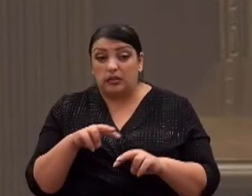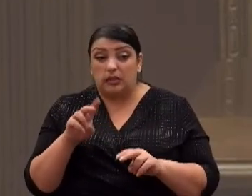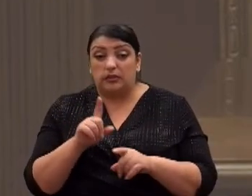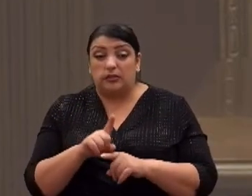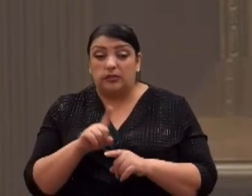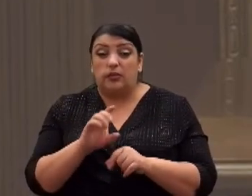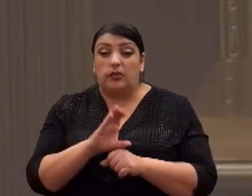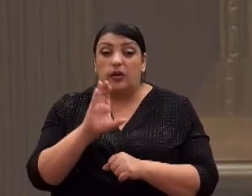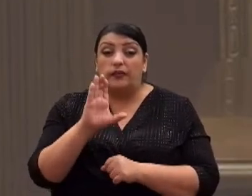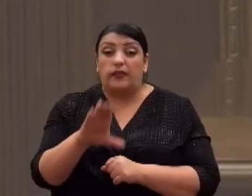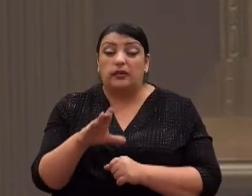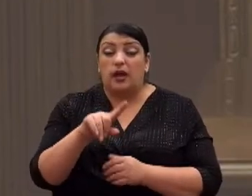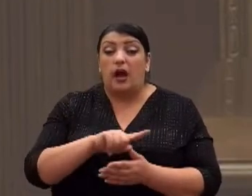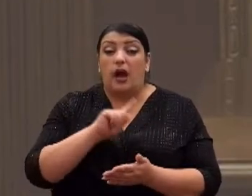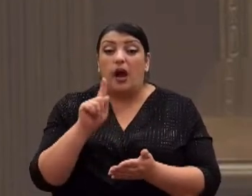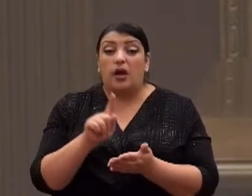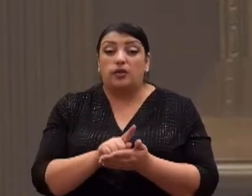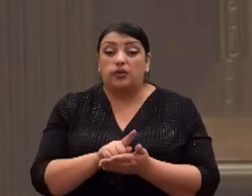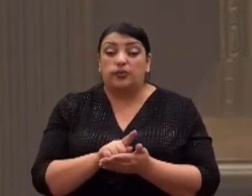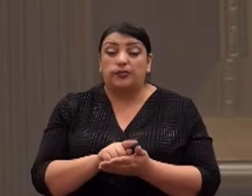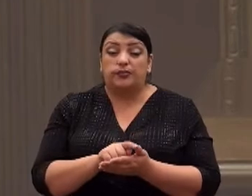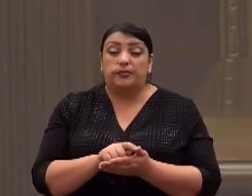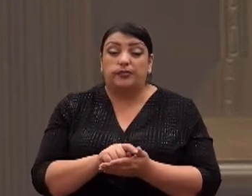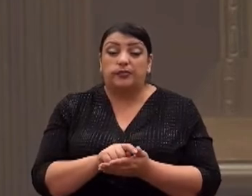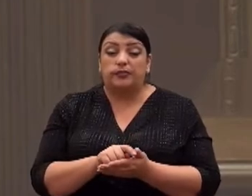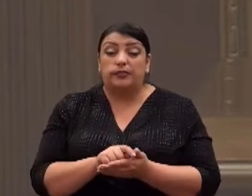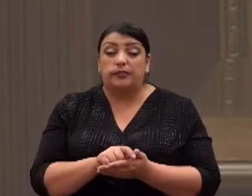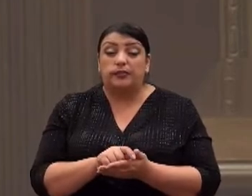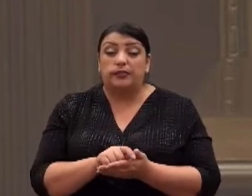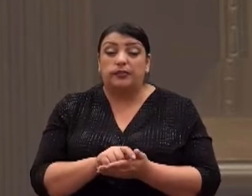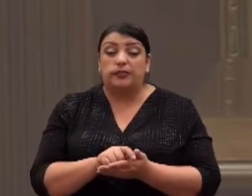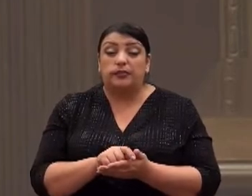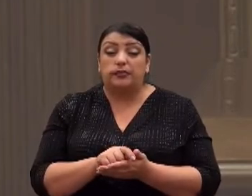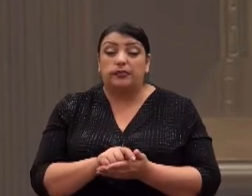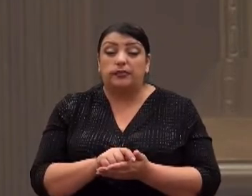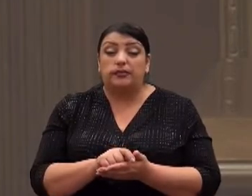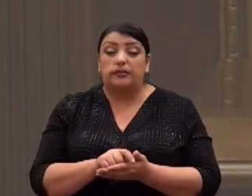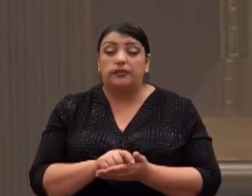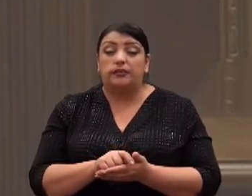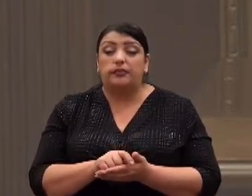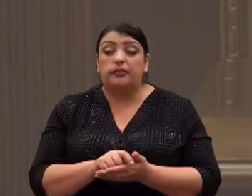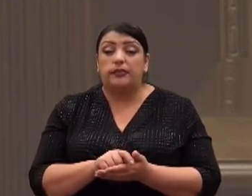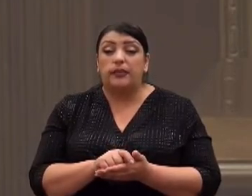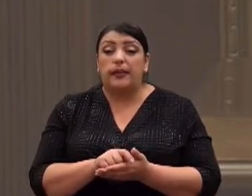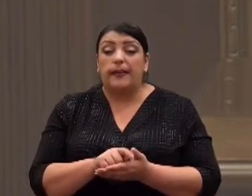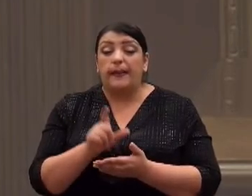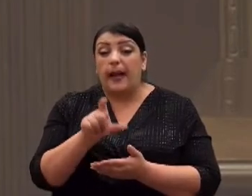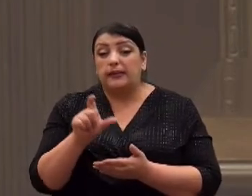ուղարկված հարցում և հիշեցում նաև հարցման, քանի որ անձանցից մեկը, որը